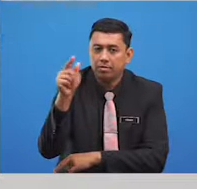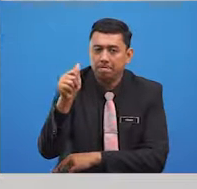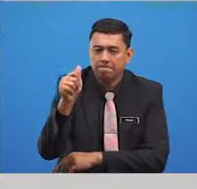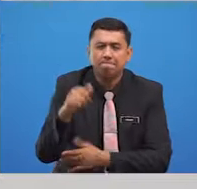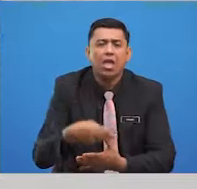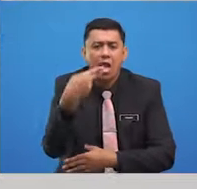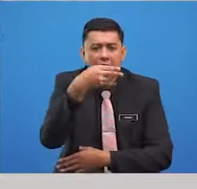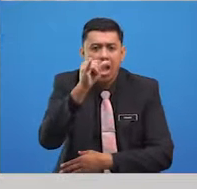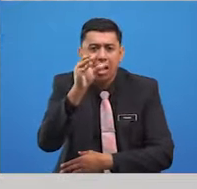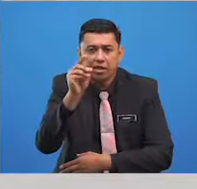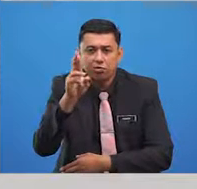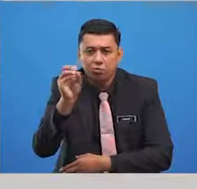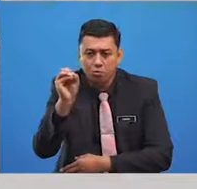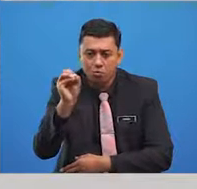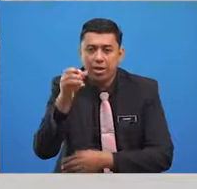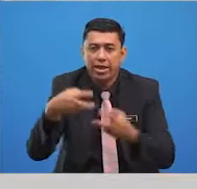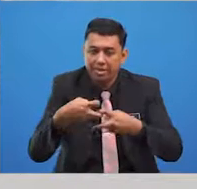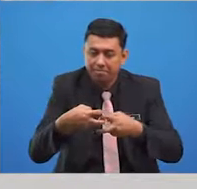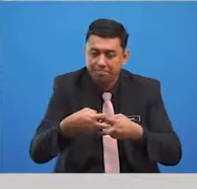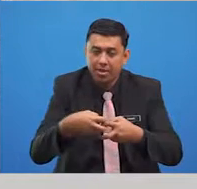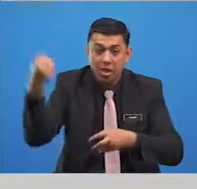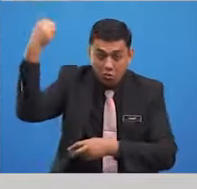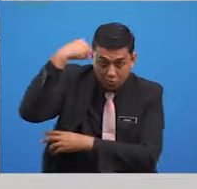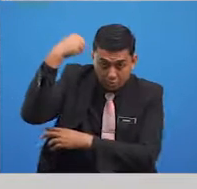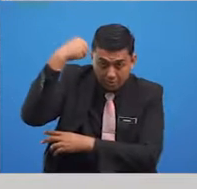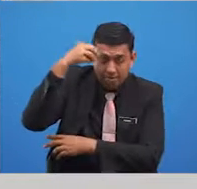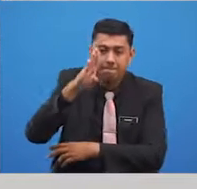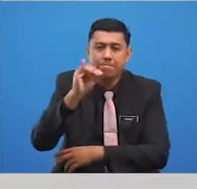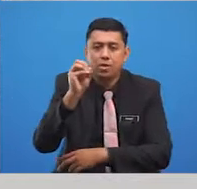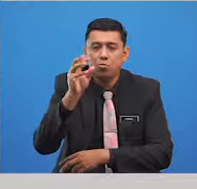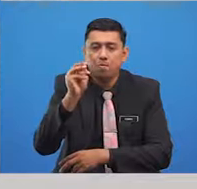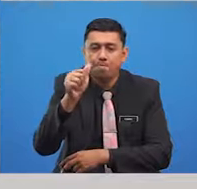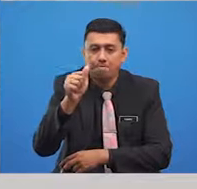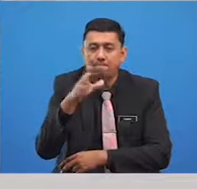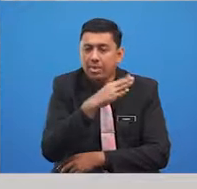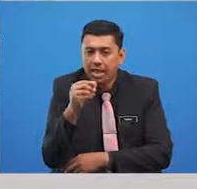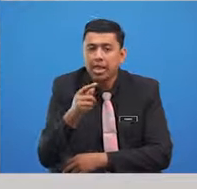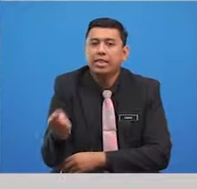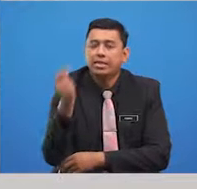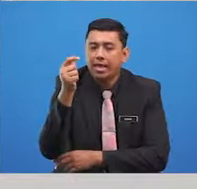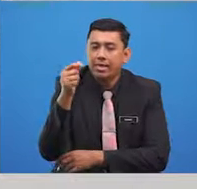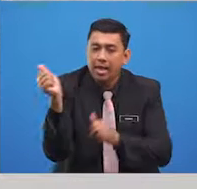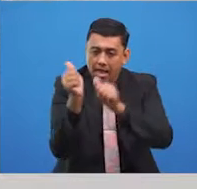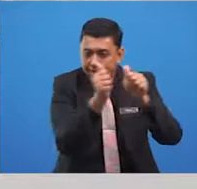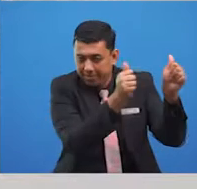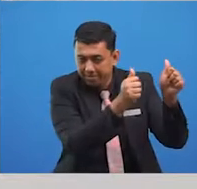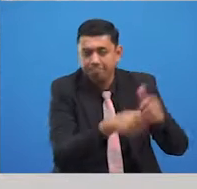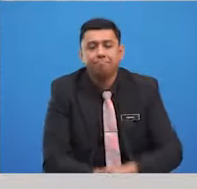hidroelektrik, tenaga suria, tenaga biomas dan tenaga angin.